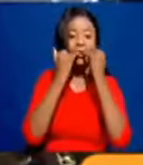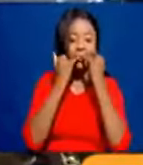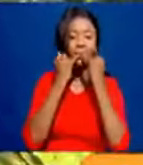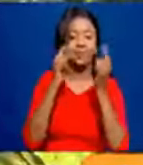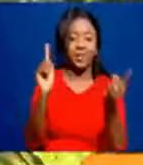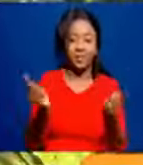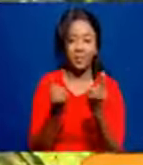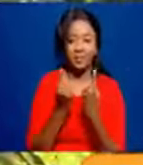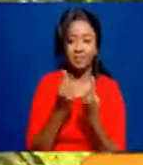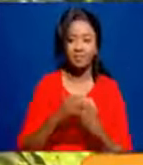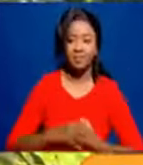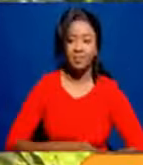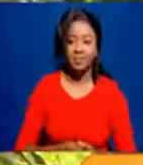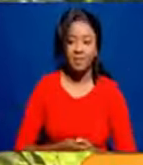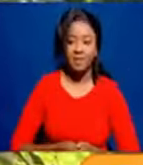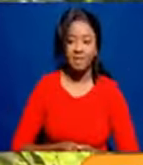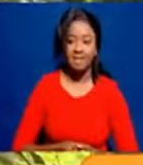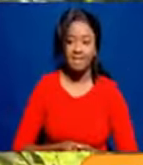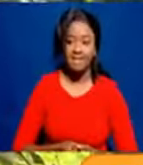mwito.